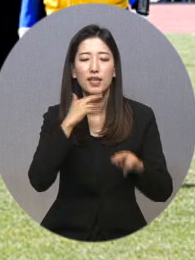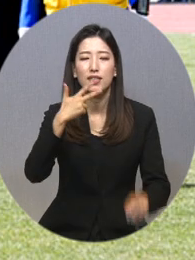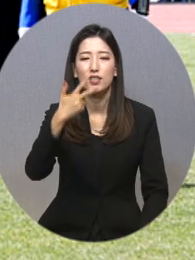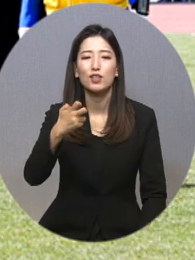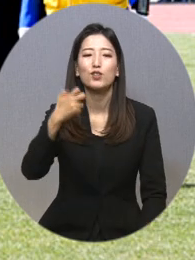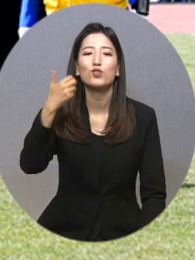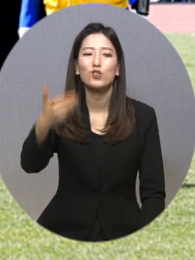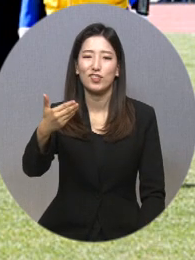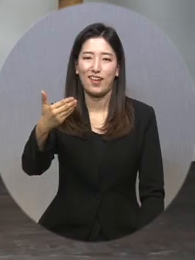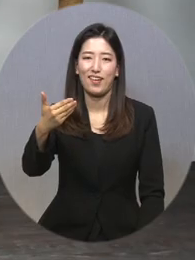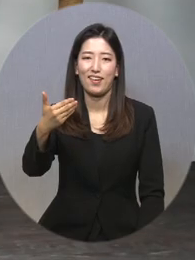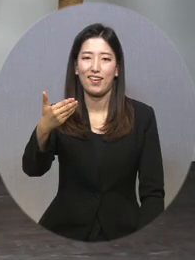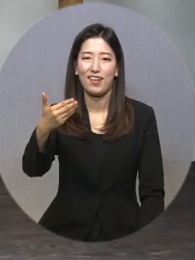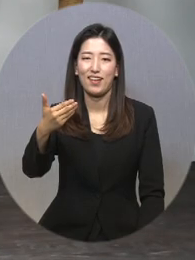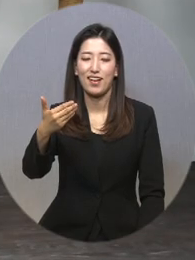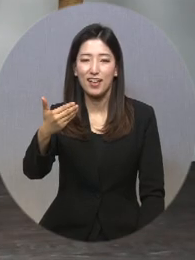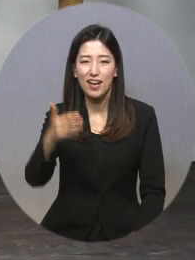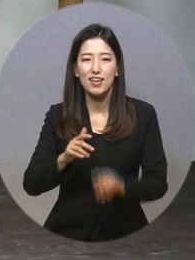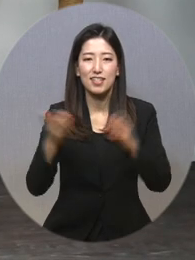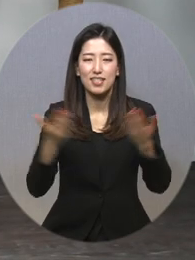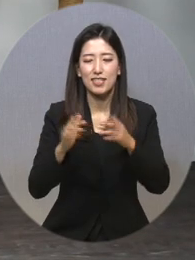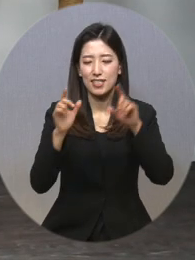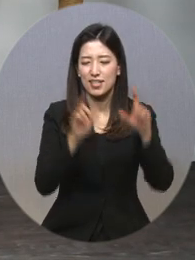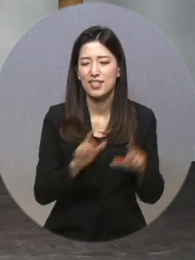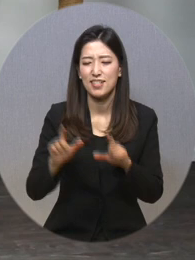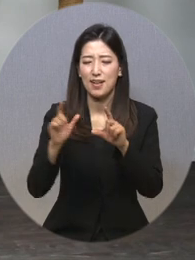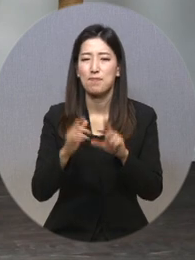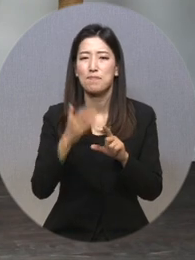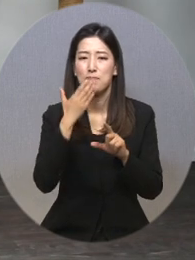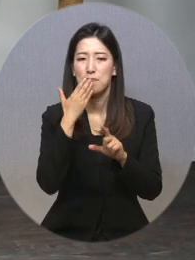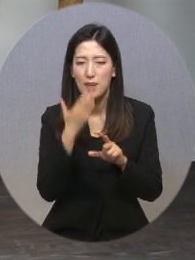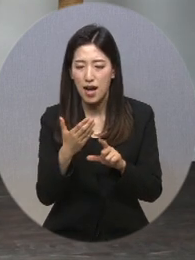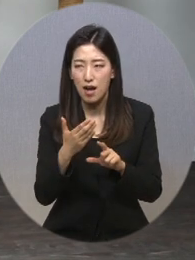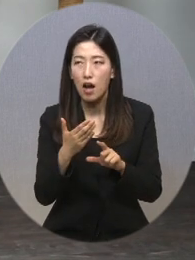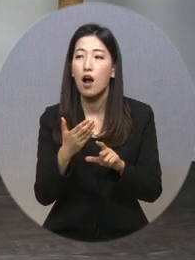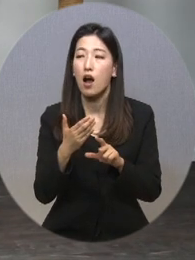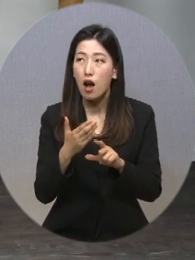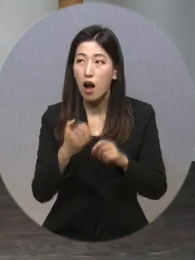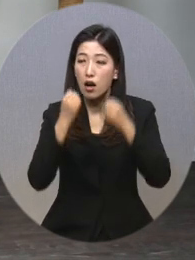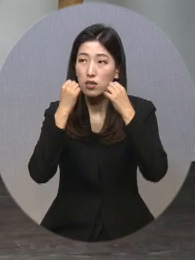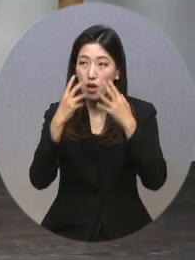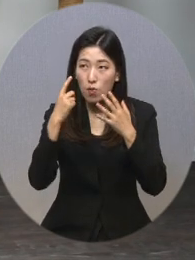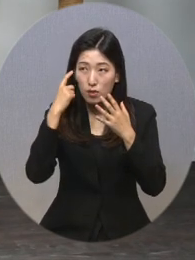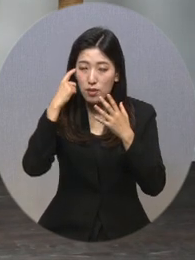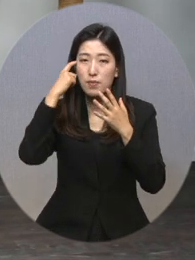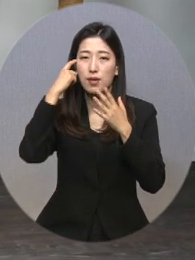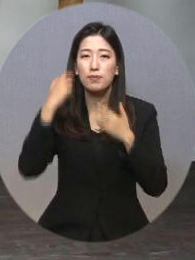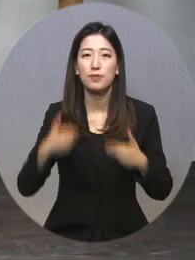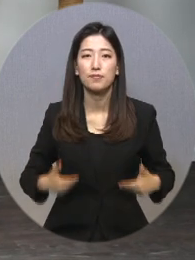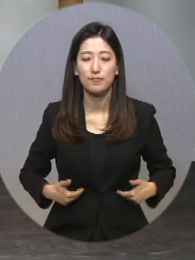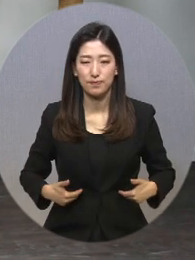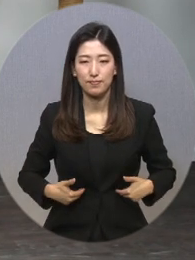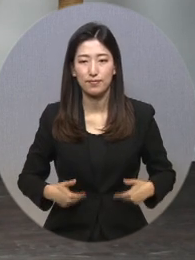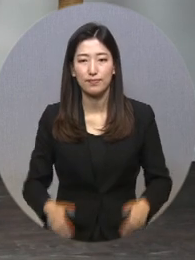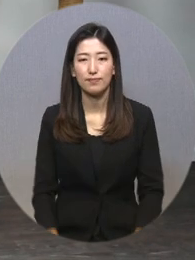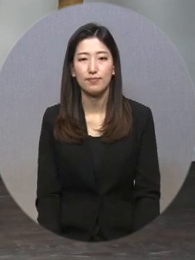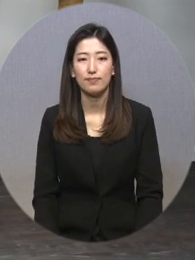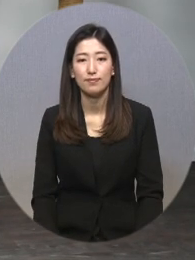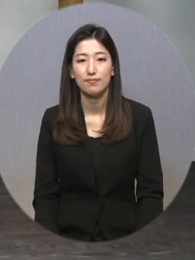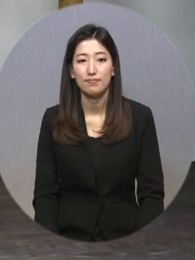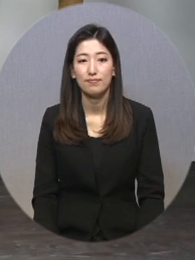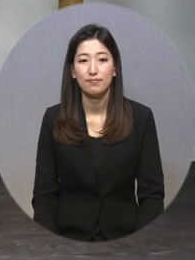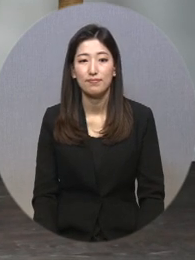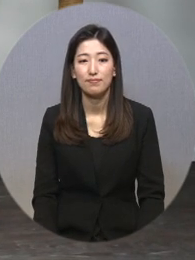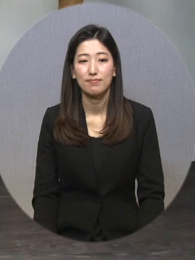이제 중년이라고 칭하는 부분을 우리 사회는 새롭게 발견했다라고 볼 수 있습니다.